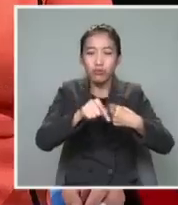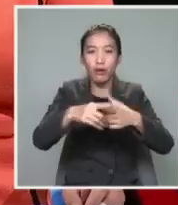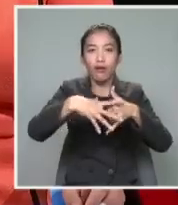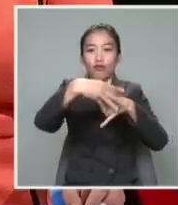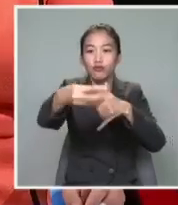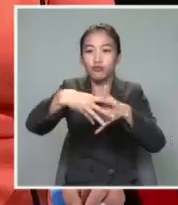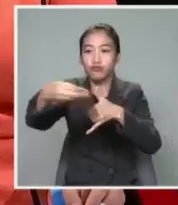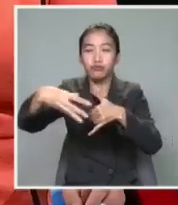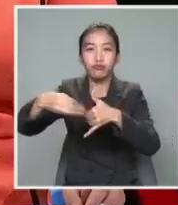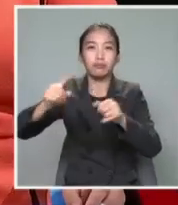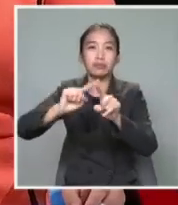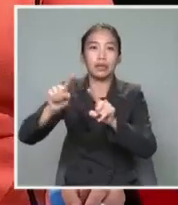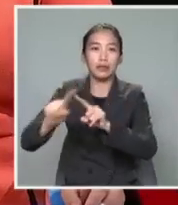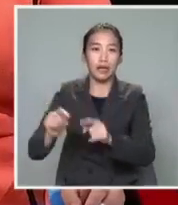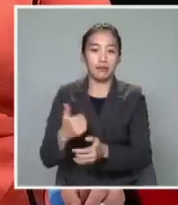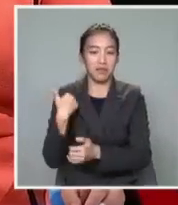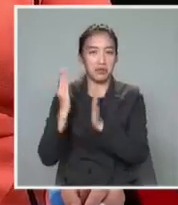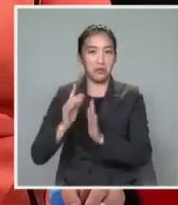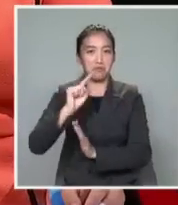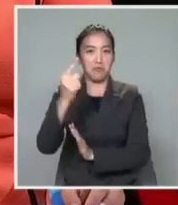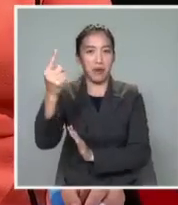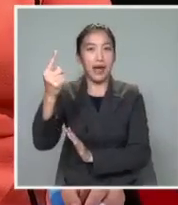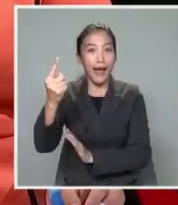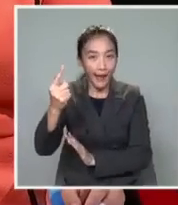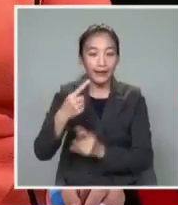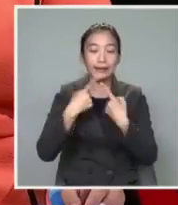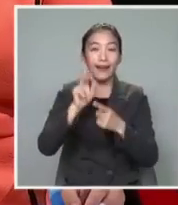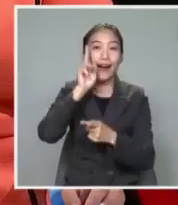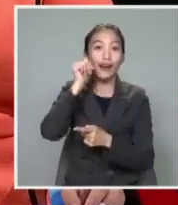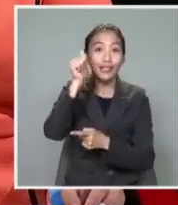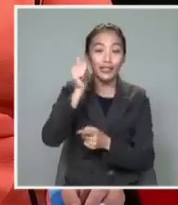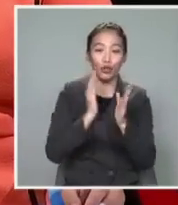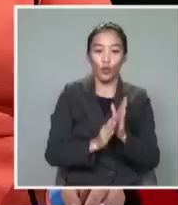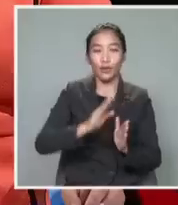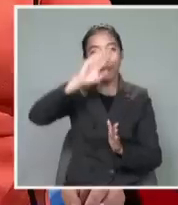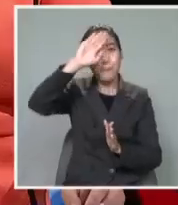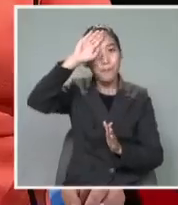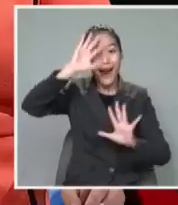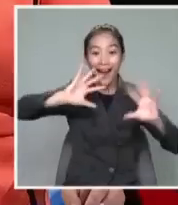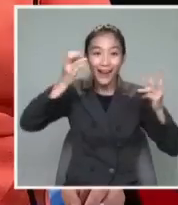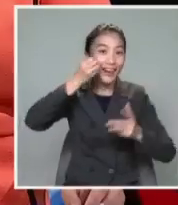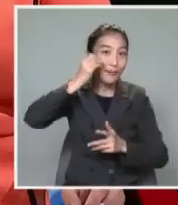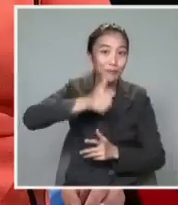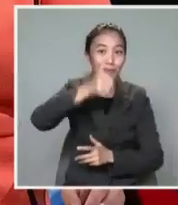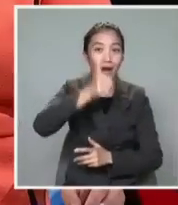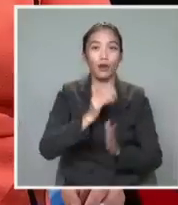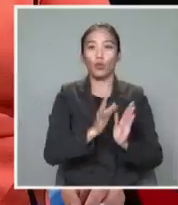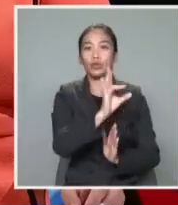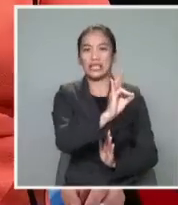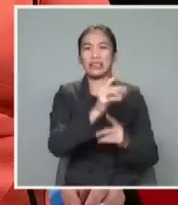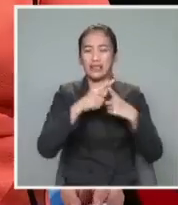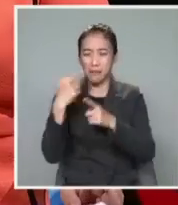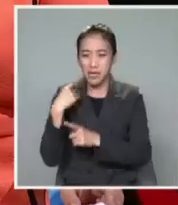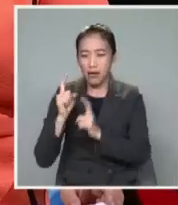ะเดียวกันนะครับก็มีข่าวดีคือว่ามีผู้ป่วยที่อาการหายดีกลับบ้านได้แล้วเพิ่มเติมอีก7คนแล้วก็มี7คนที่อาการวิกฤตหนักน่าเป็นห่วงน